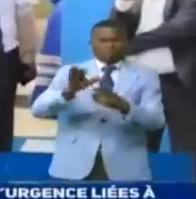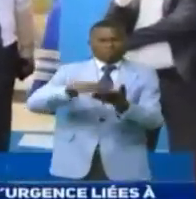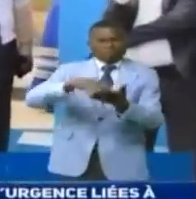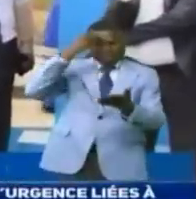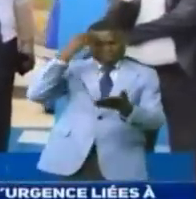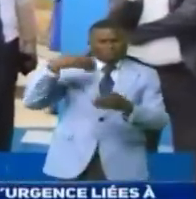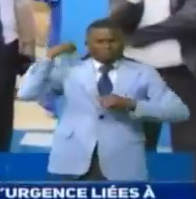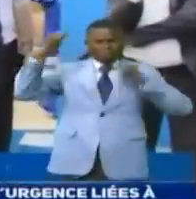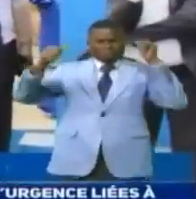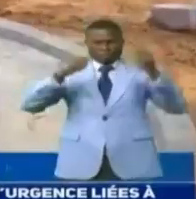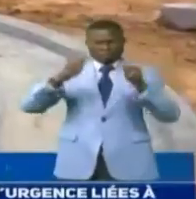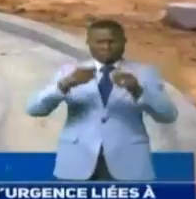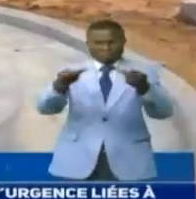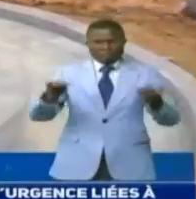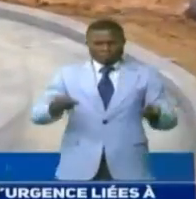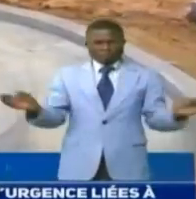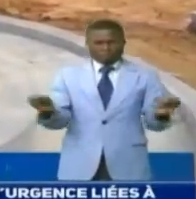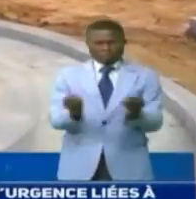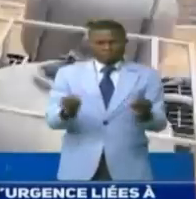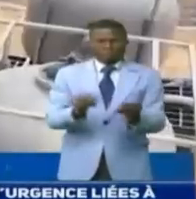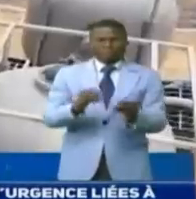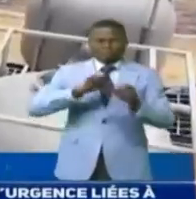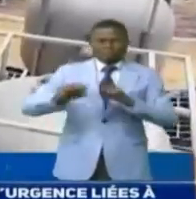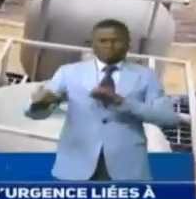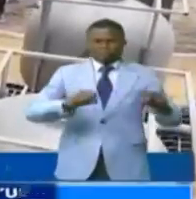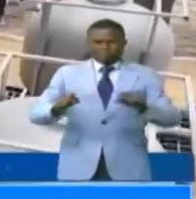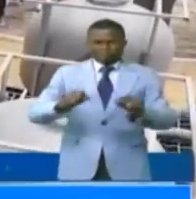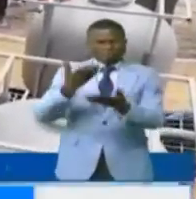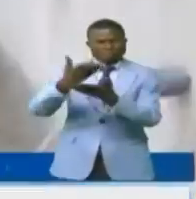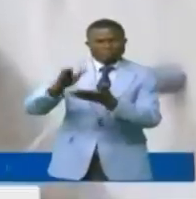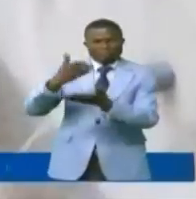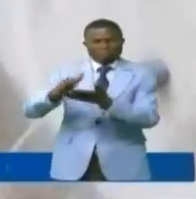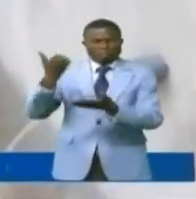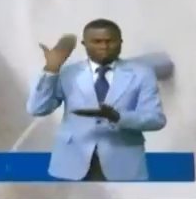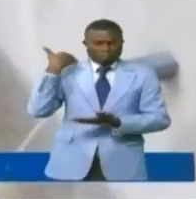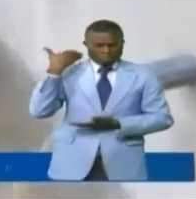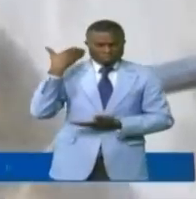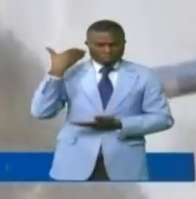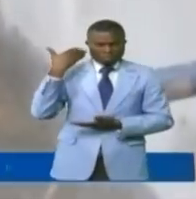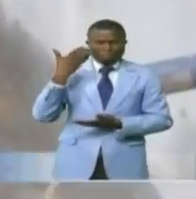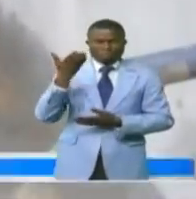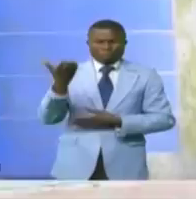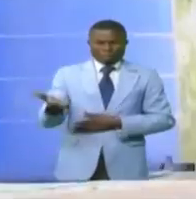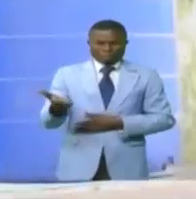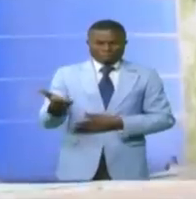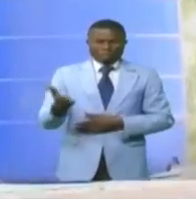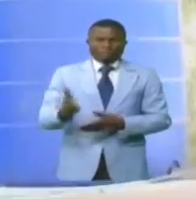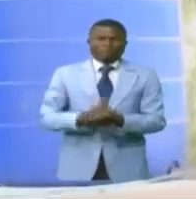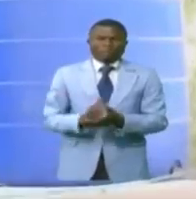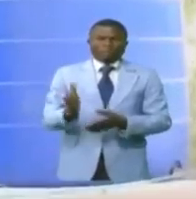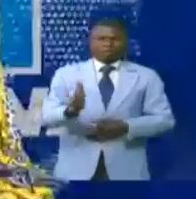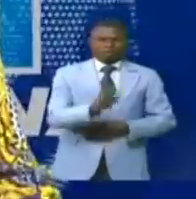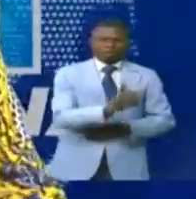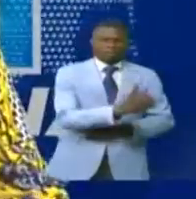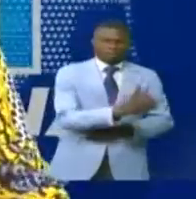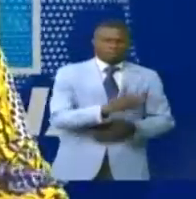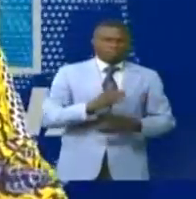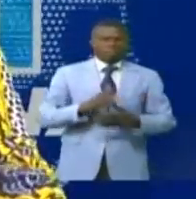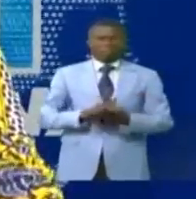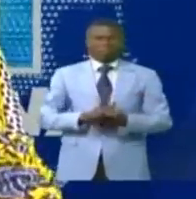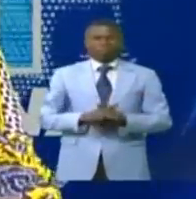pratiquer sur le captage, le traitement et la distribution d'eau en cas d'urgence dans différentes zones.